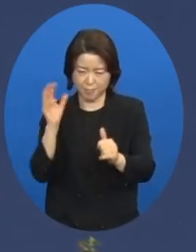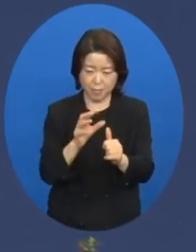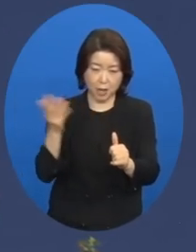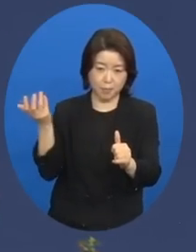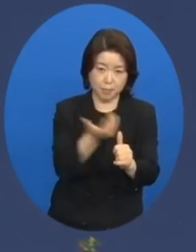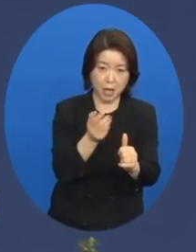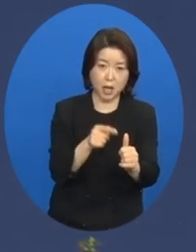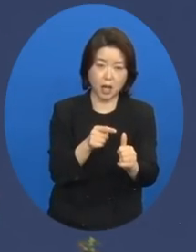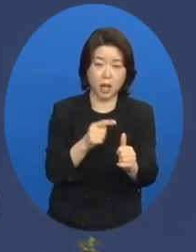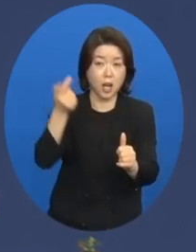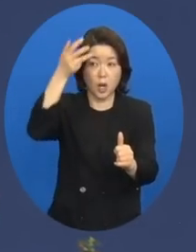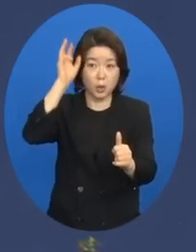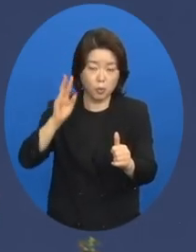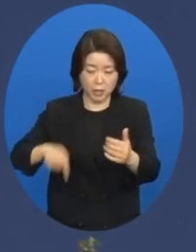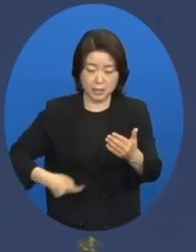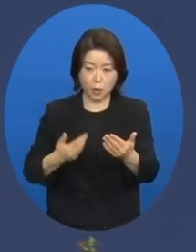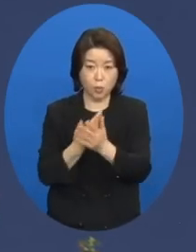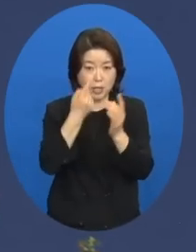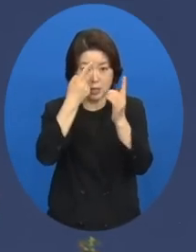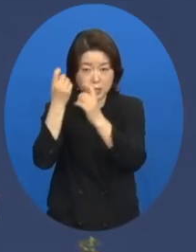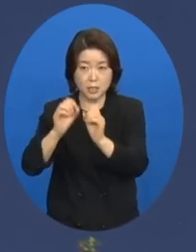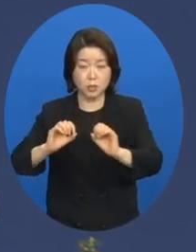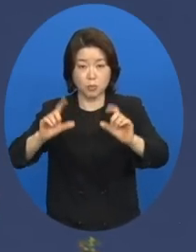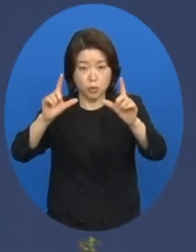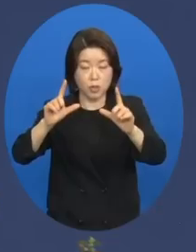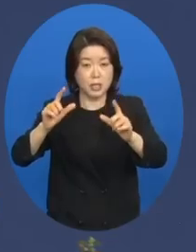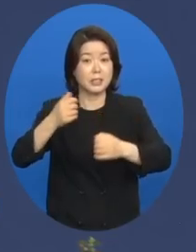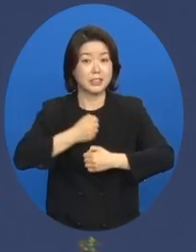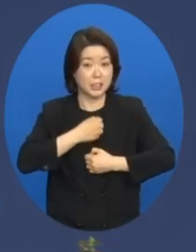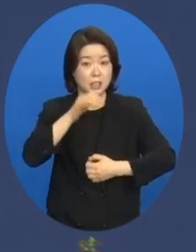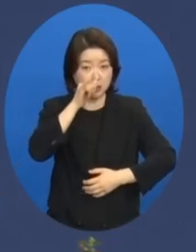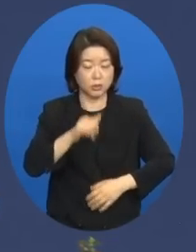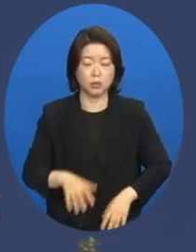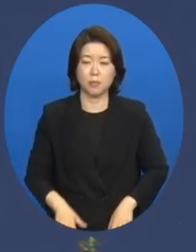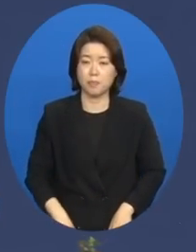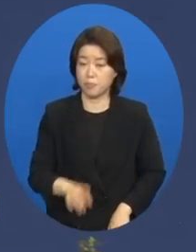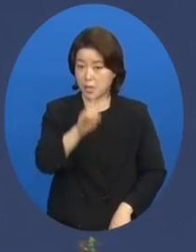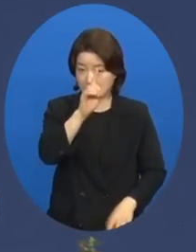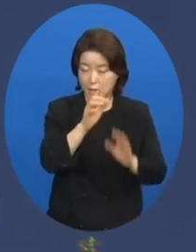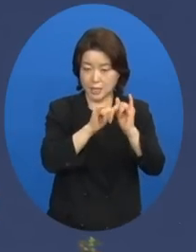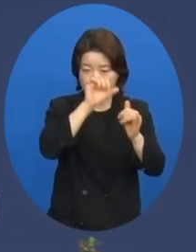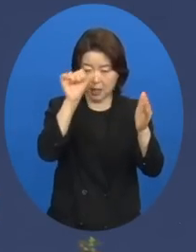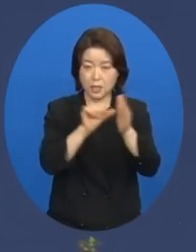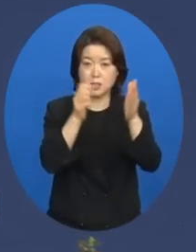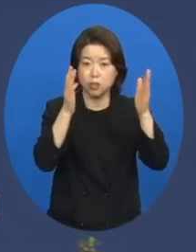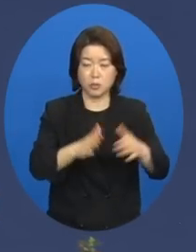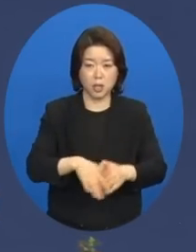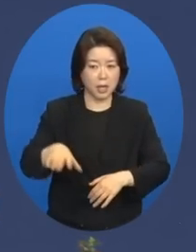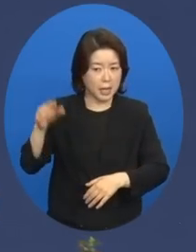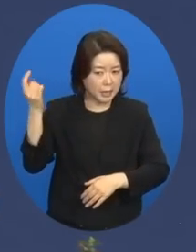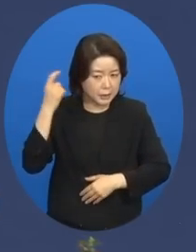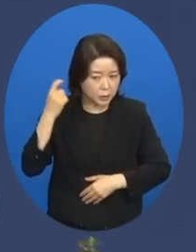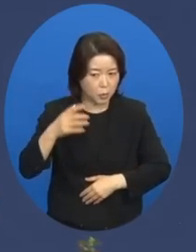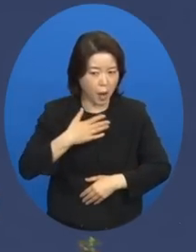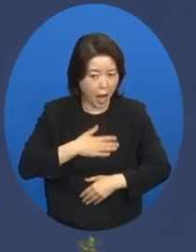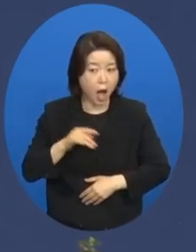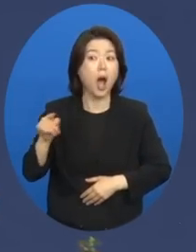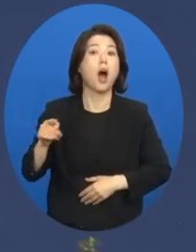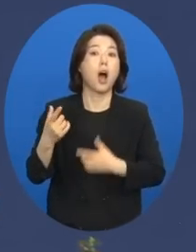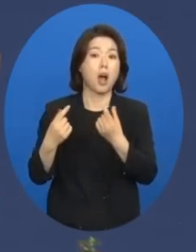우리는 웨슬레 회심 기념주일로 지킵니다. 한 사람의 생애에 듣고 알고